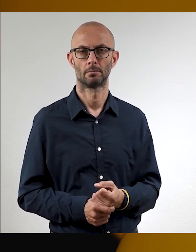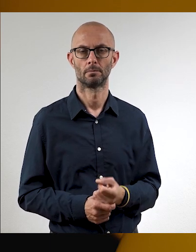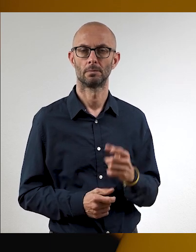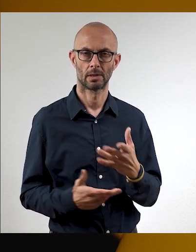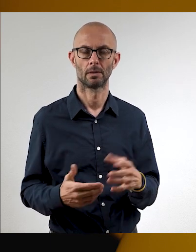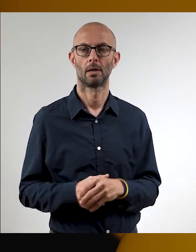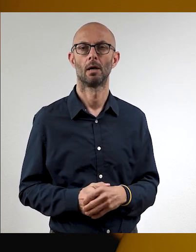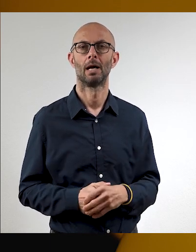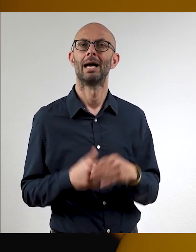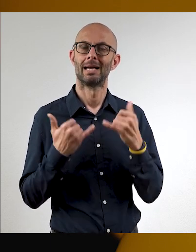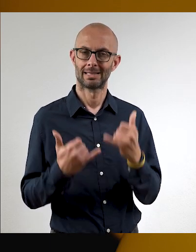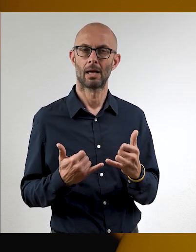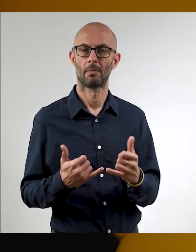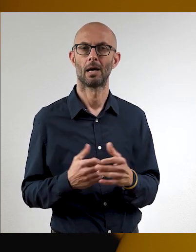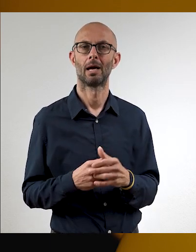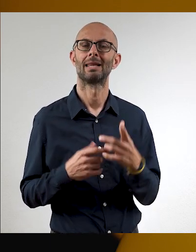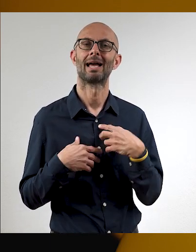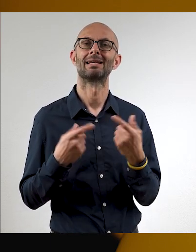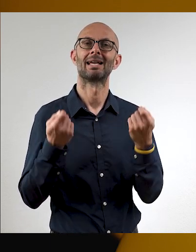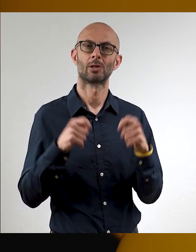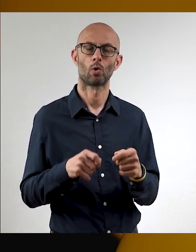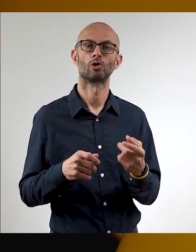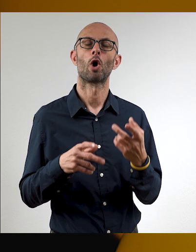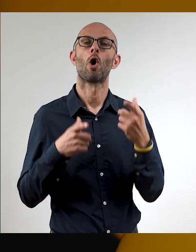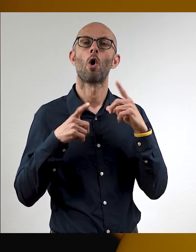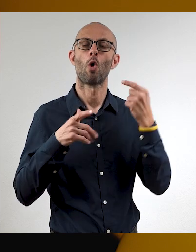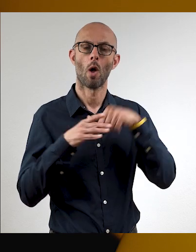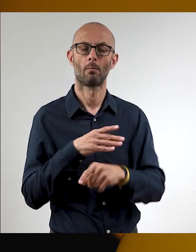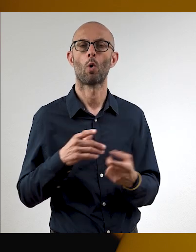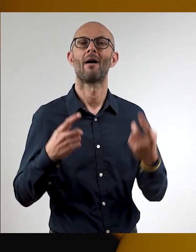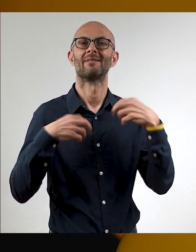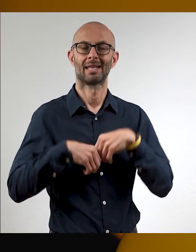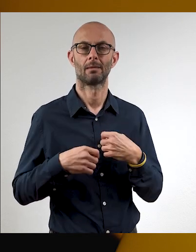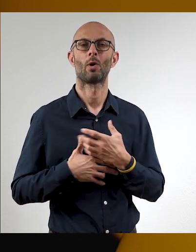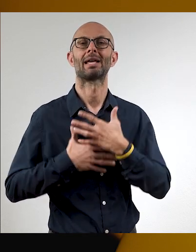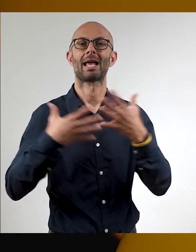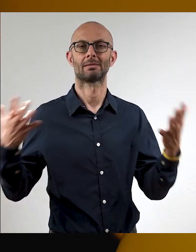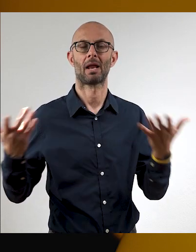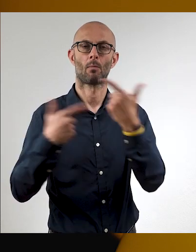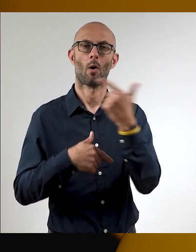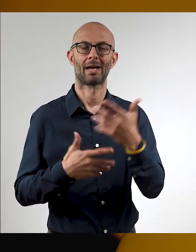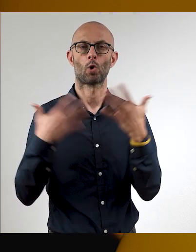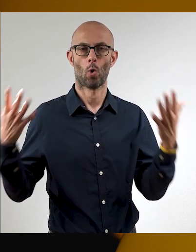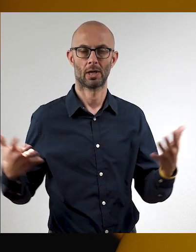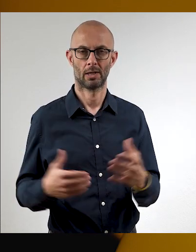No. Zdaj pa za zaključek globoko vdihnemo in razpremo obe roki.